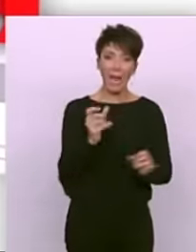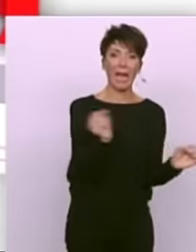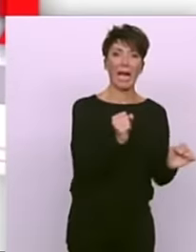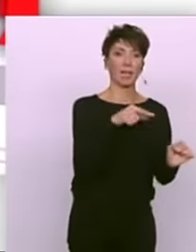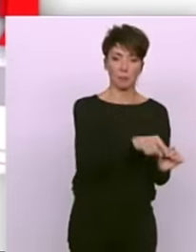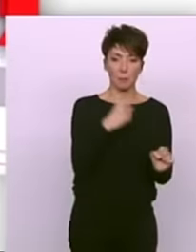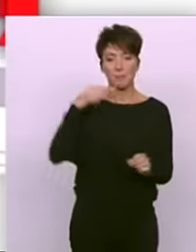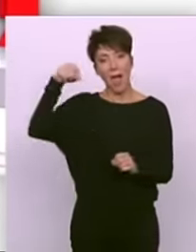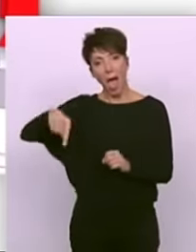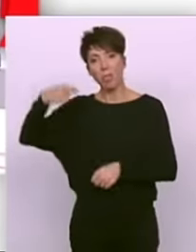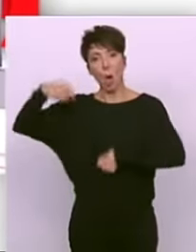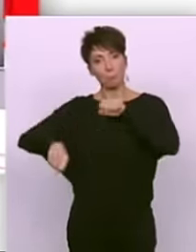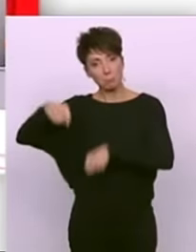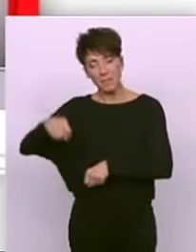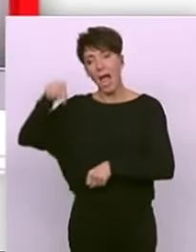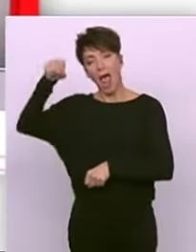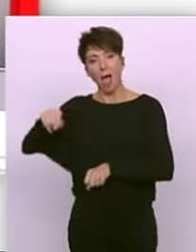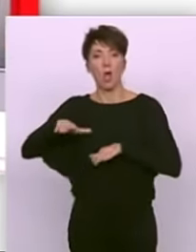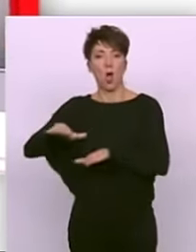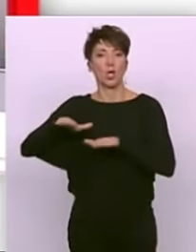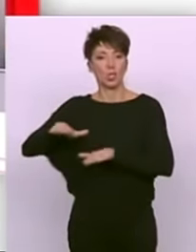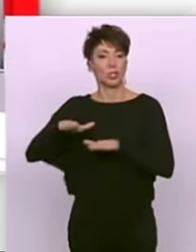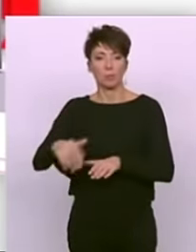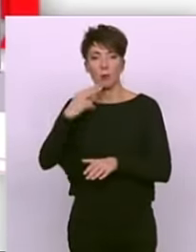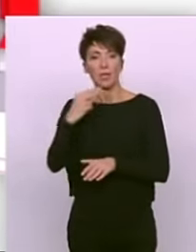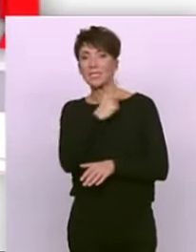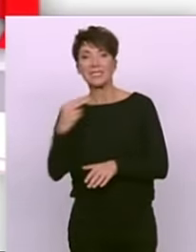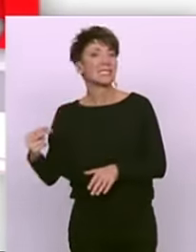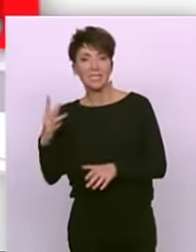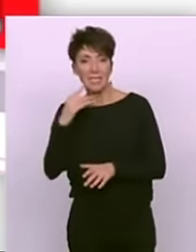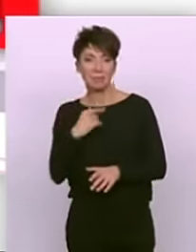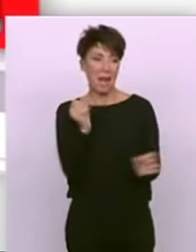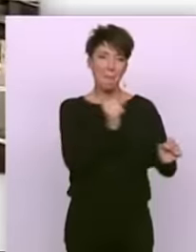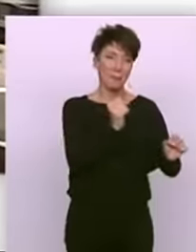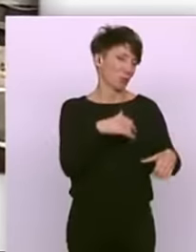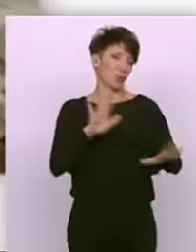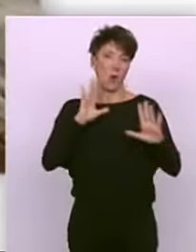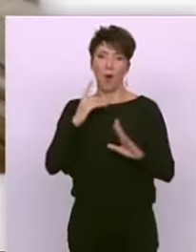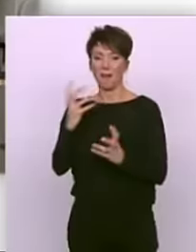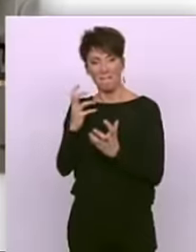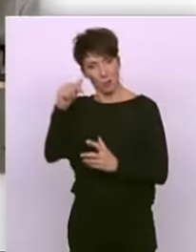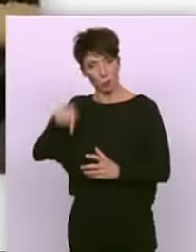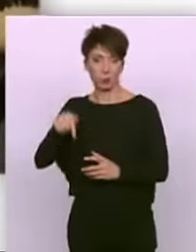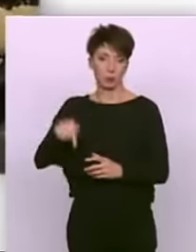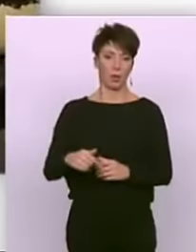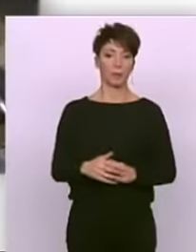εδώ ζυμώνεται, εδώ ψήνεται, οι φούρνοι διαφημίζουν το ψωμί τους απέναντι στα προϊόντα από κατεψυγμένο ζυμάρι.